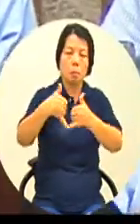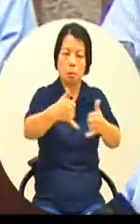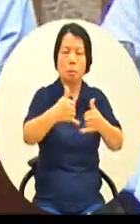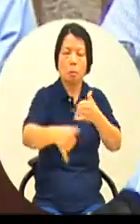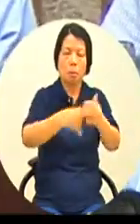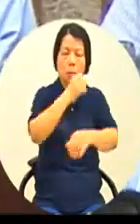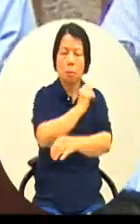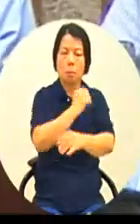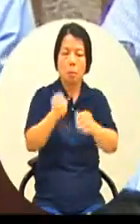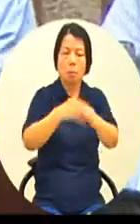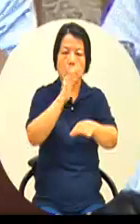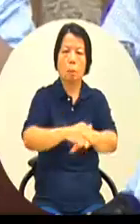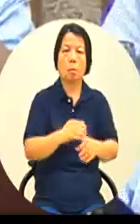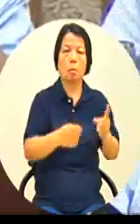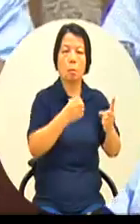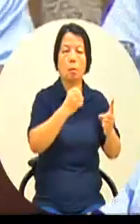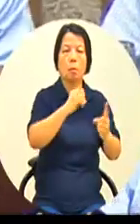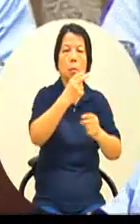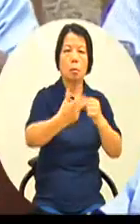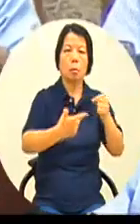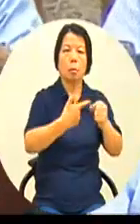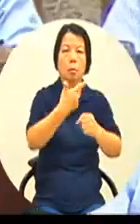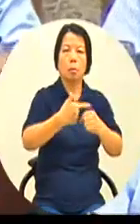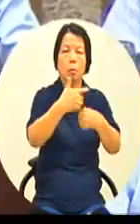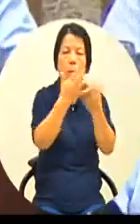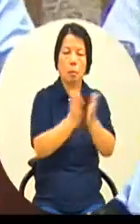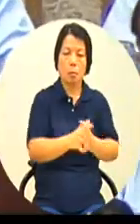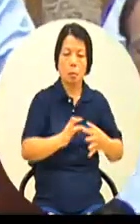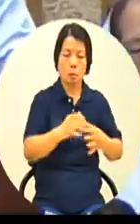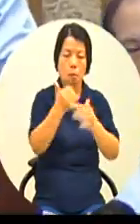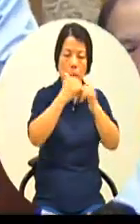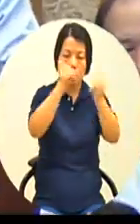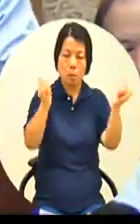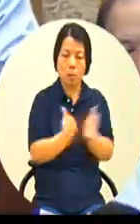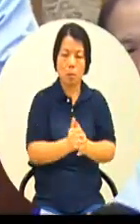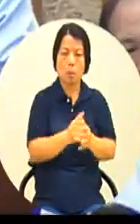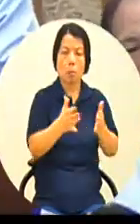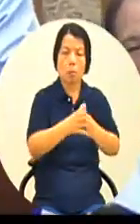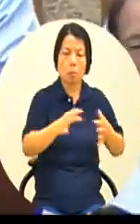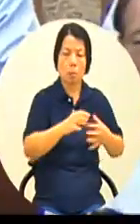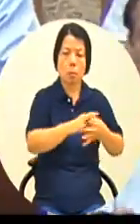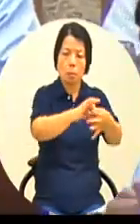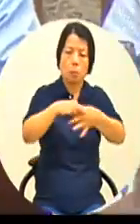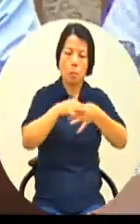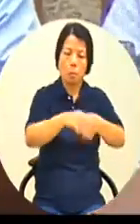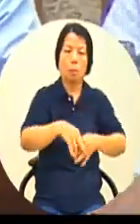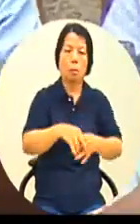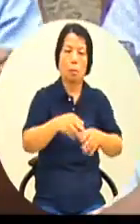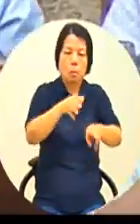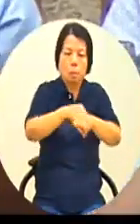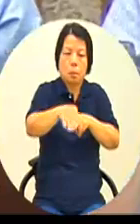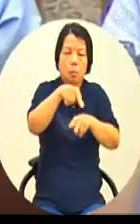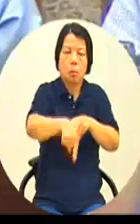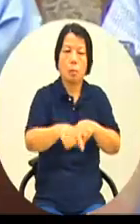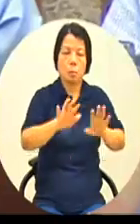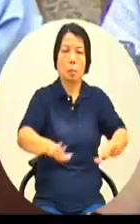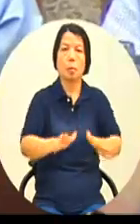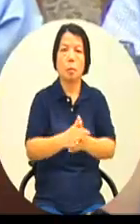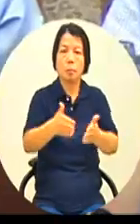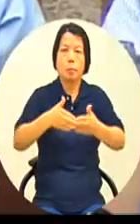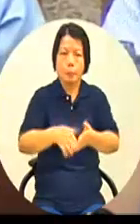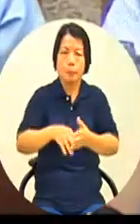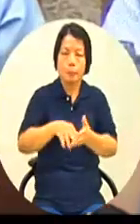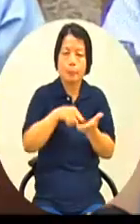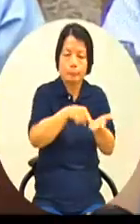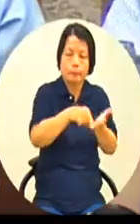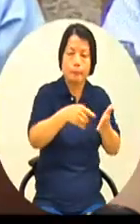啊，116年的时阵，民主高铁线，咱规个甲接配啊，迄个高铁遐。啊，所以吼，这规段都拢会等完成。啊，咱目前爱积极争取的是